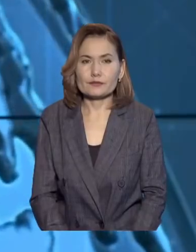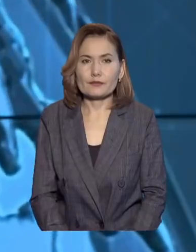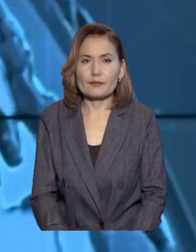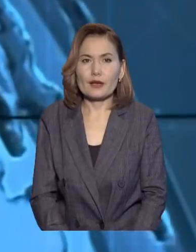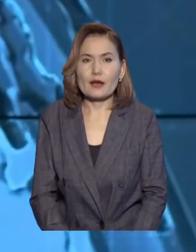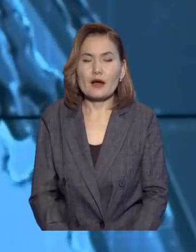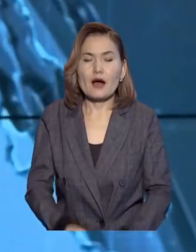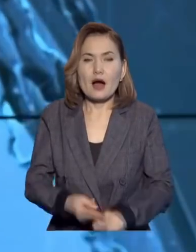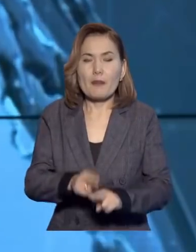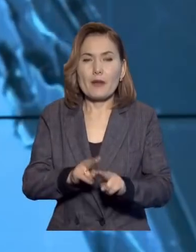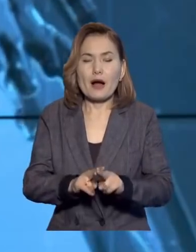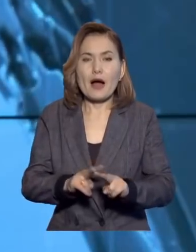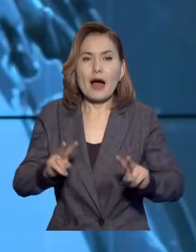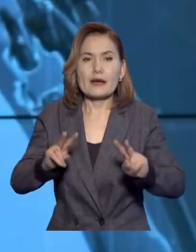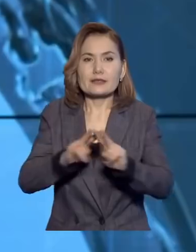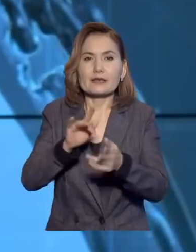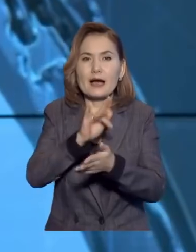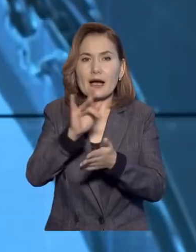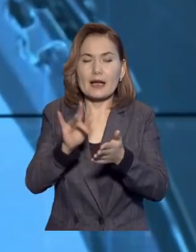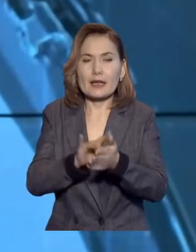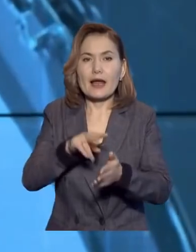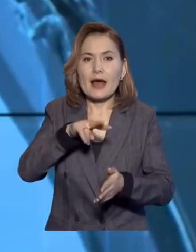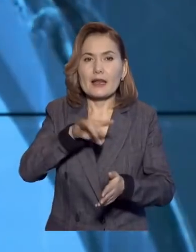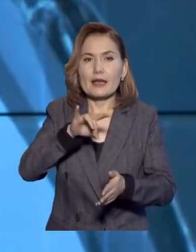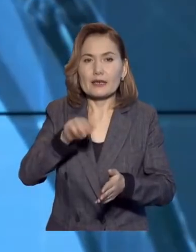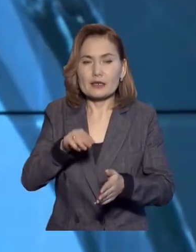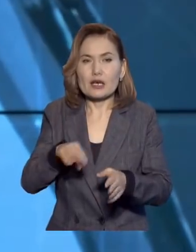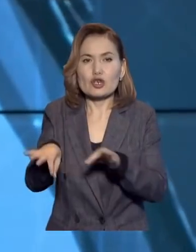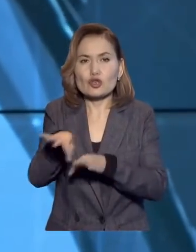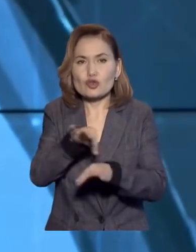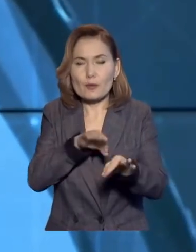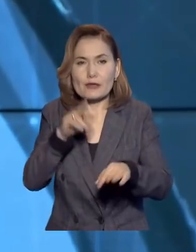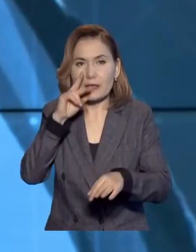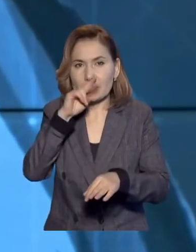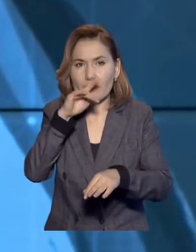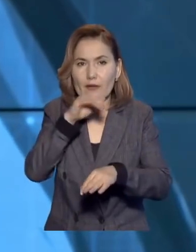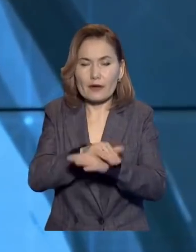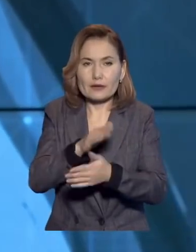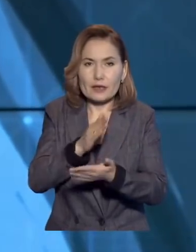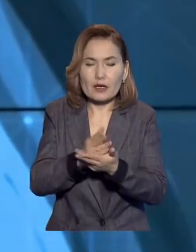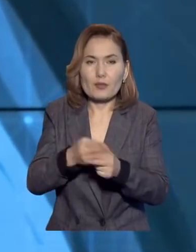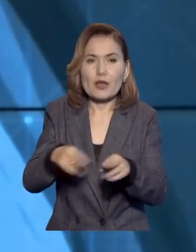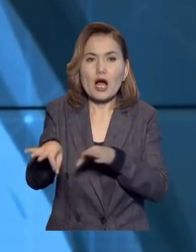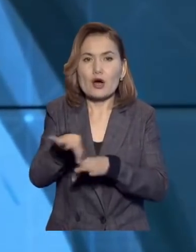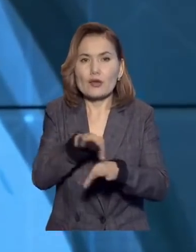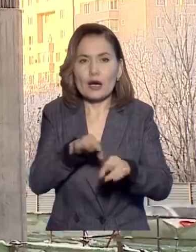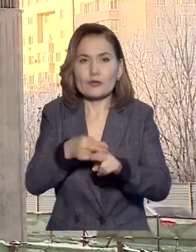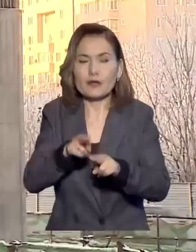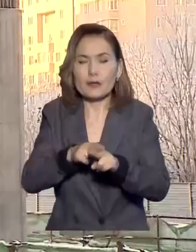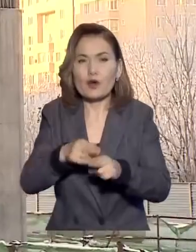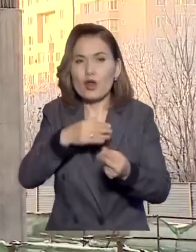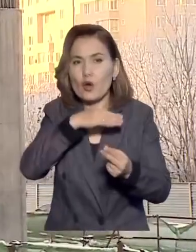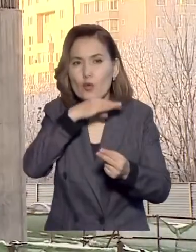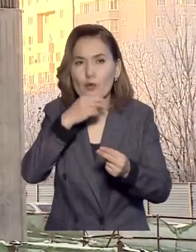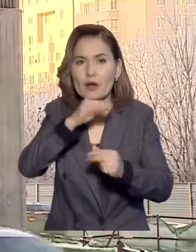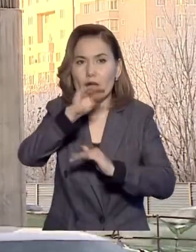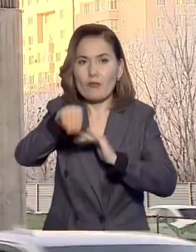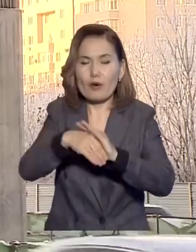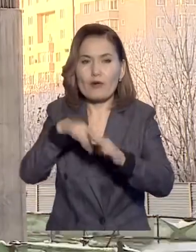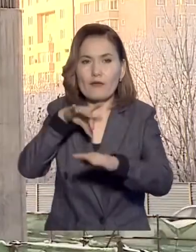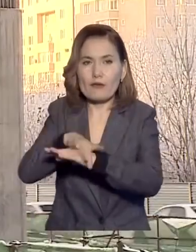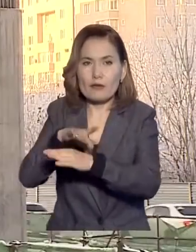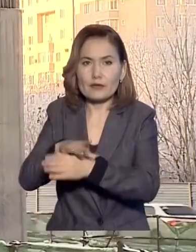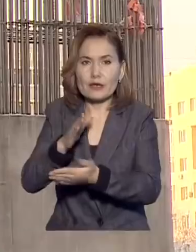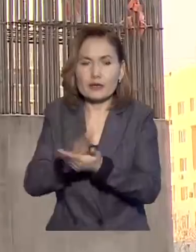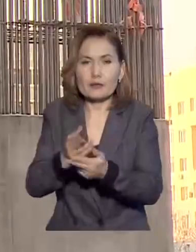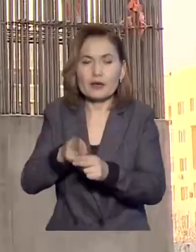Астана ЛРТ әубастан дұрыс жоспарланбаған жоба болды. Мұны мойындау керек, оның үстіне жобаның айналасында жемқорлықтың желі